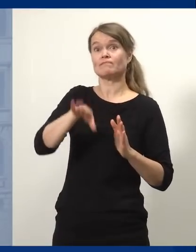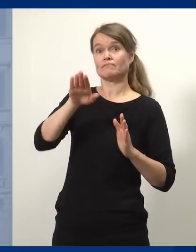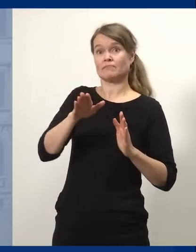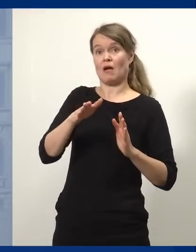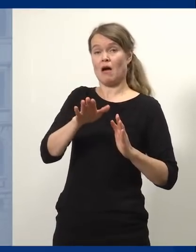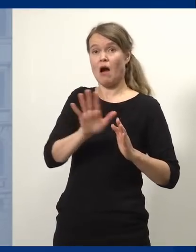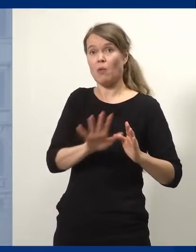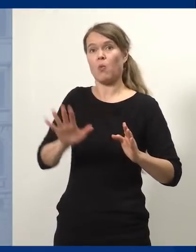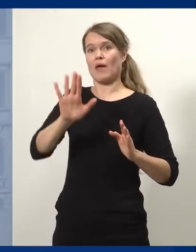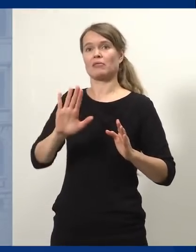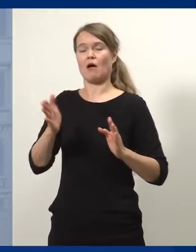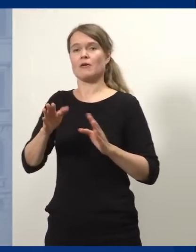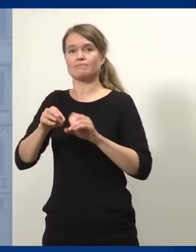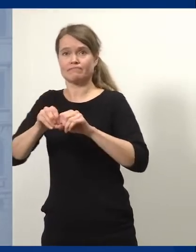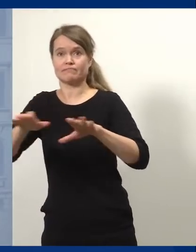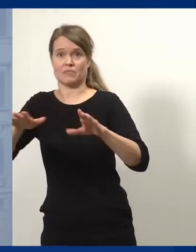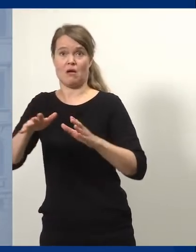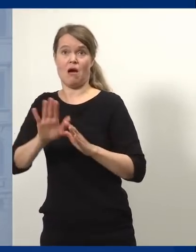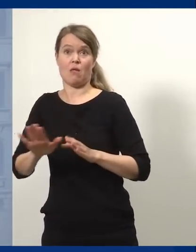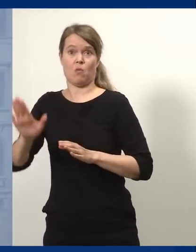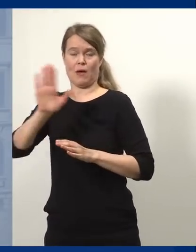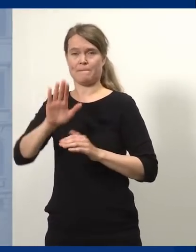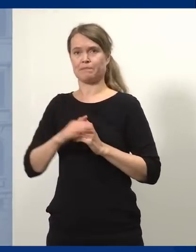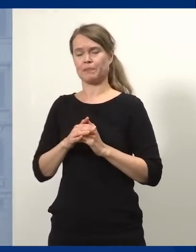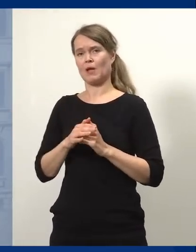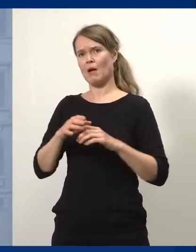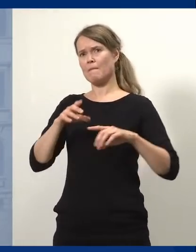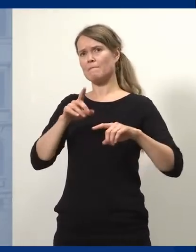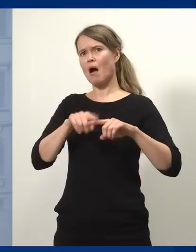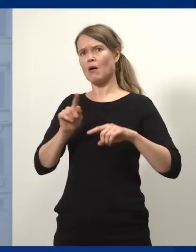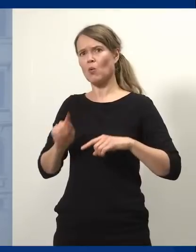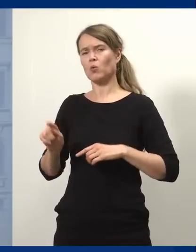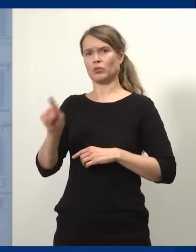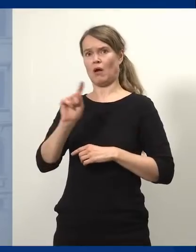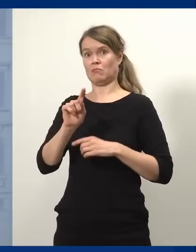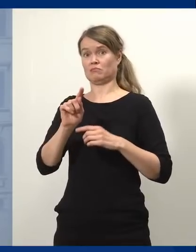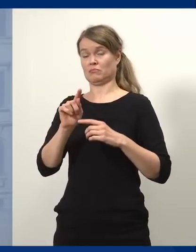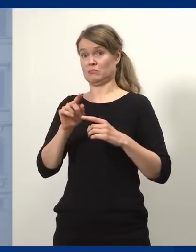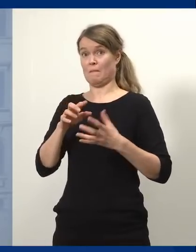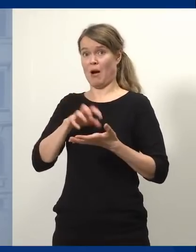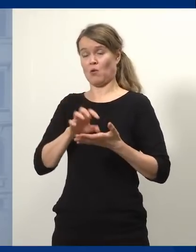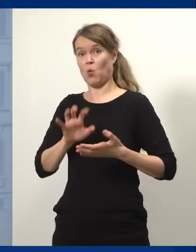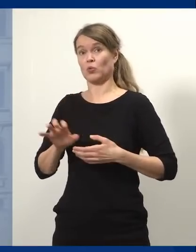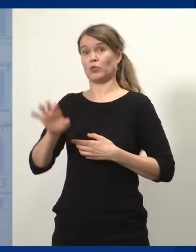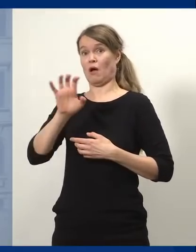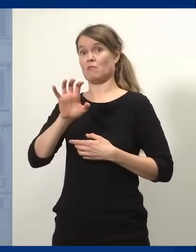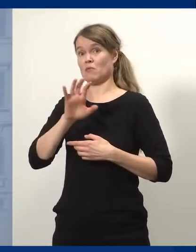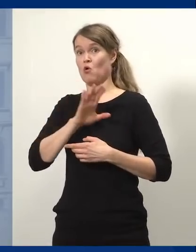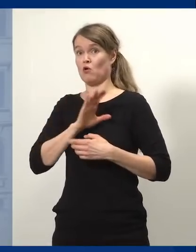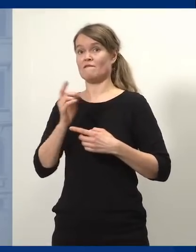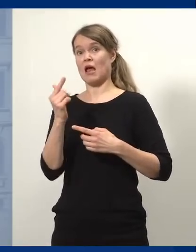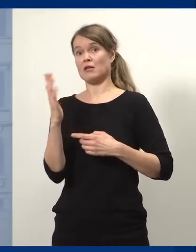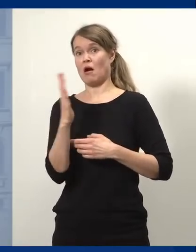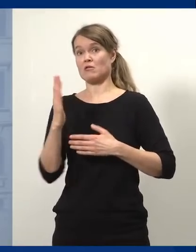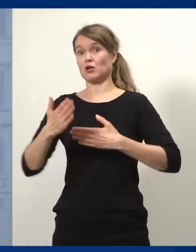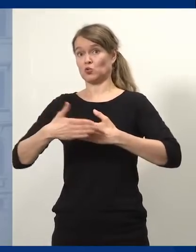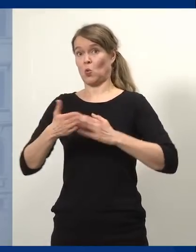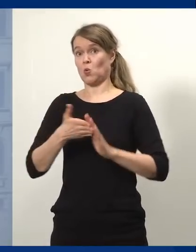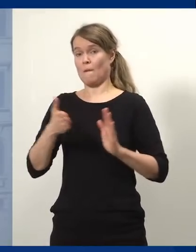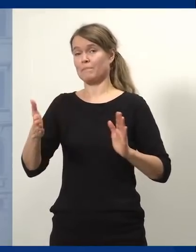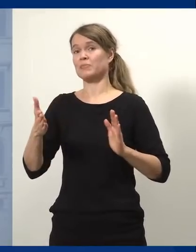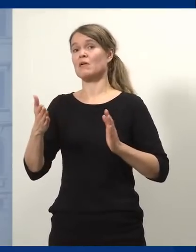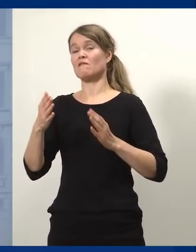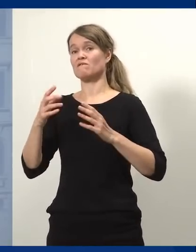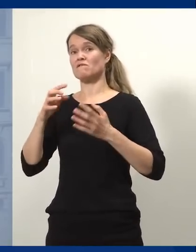Maakunnista, joissa väliaikainen sulku on voimassa, säädetään valtioneuvoston asetuksella.